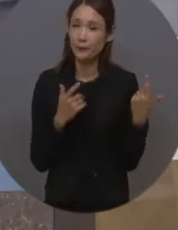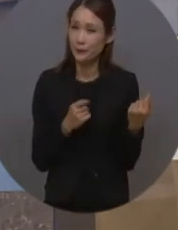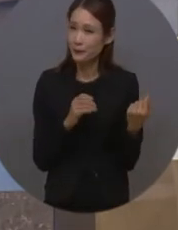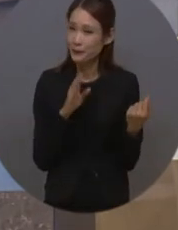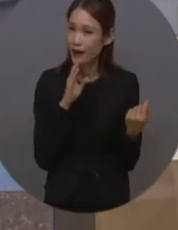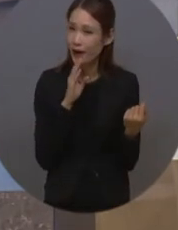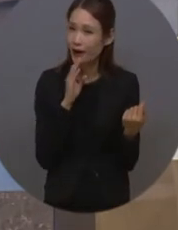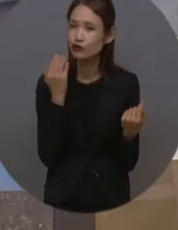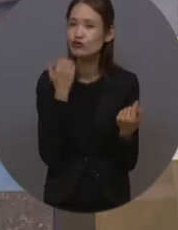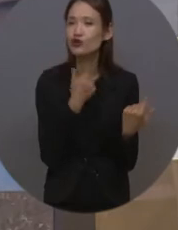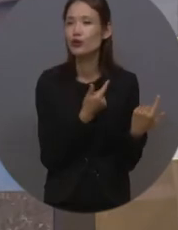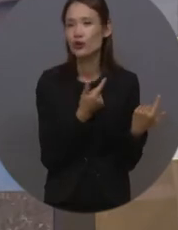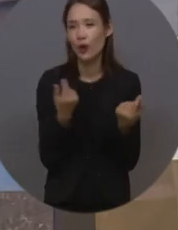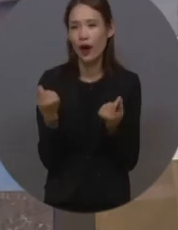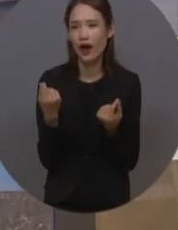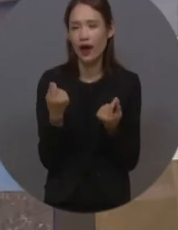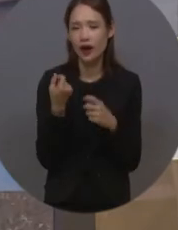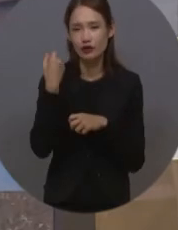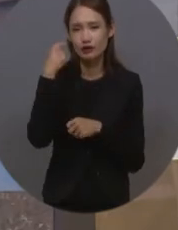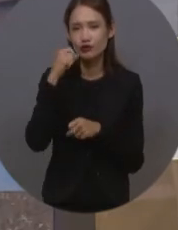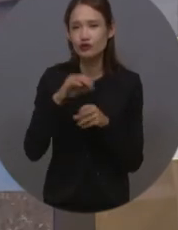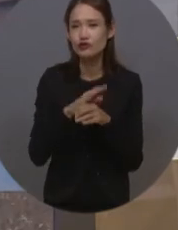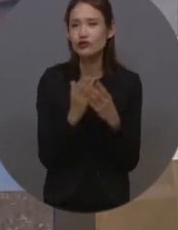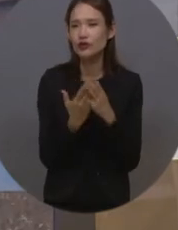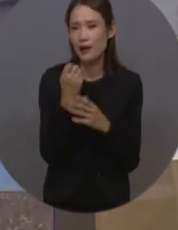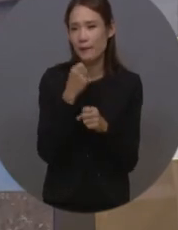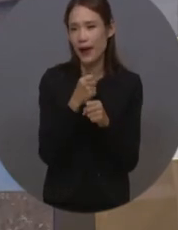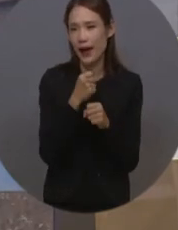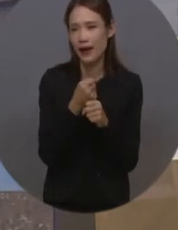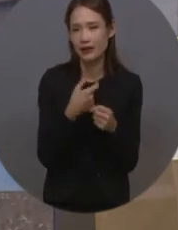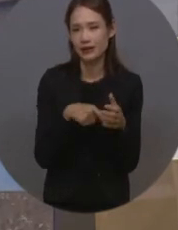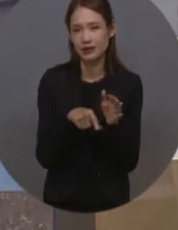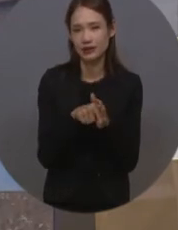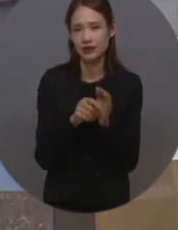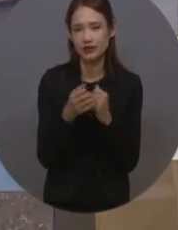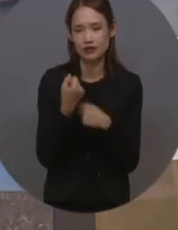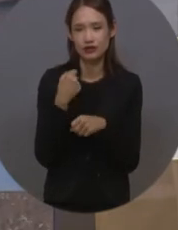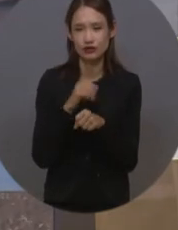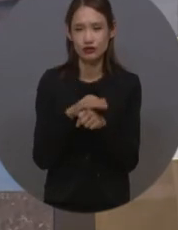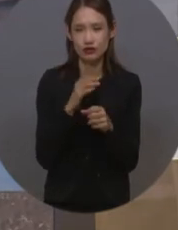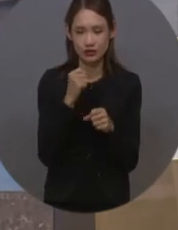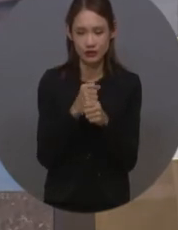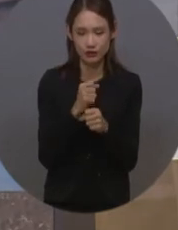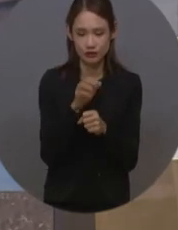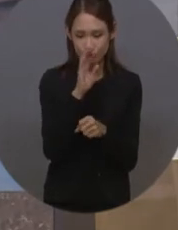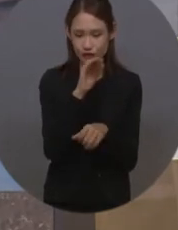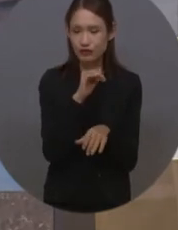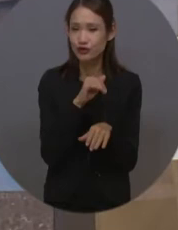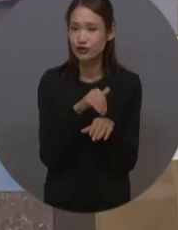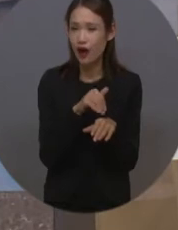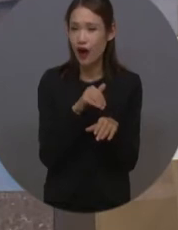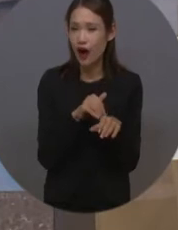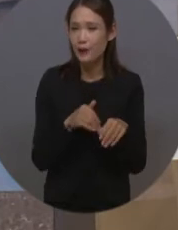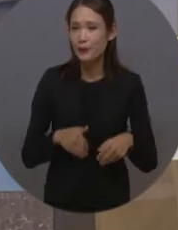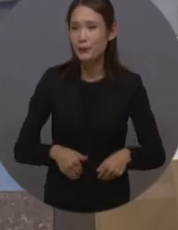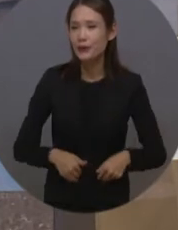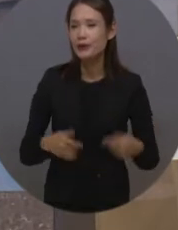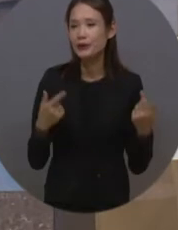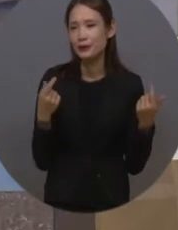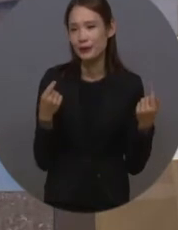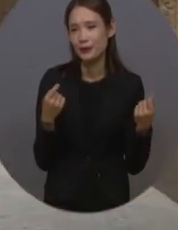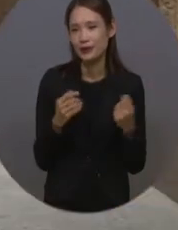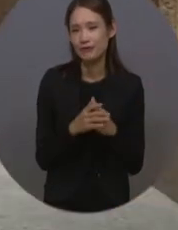또 누구든지 구두 한 켤레를 제작하기 위해서 구두를 제작하는 이 훈련을 좀 거쳐야 할 것